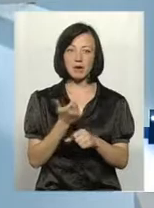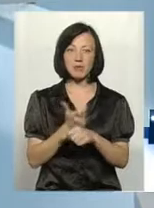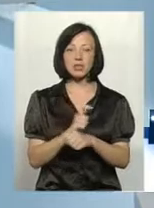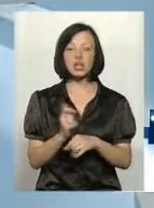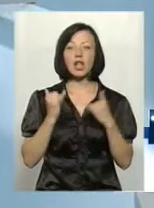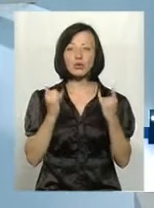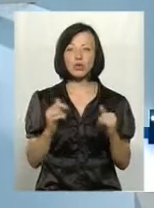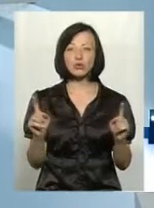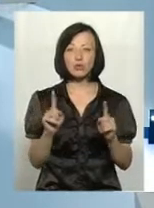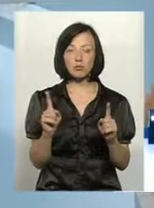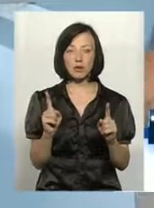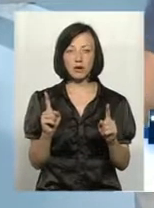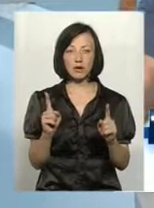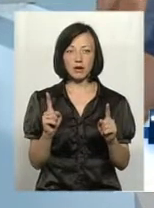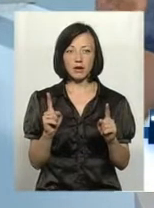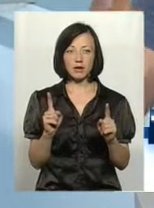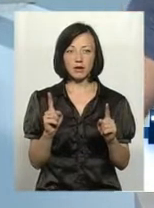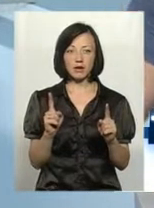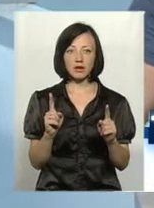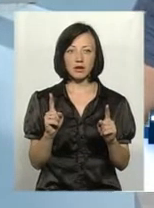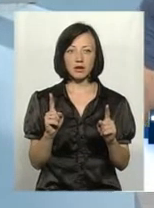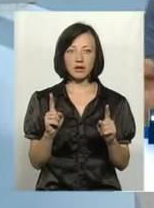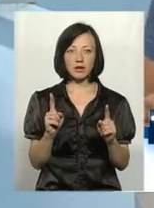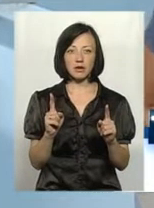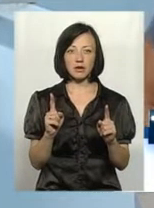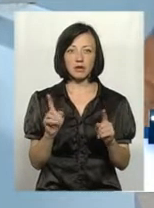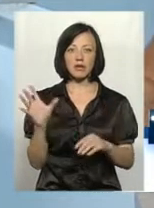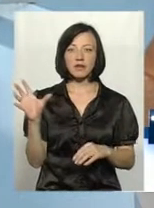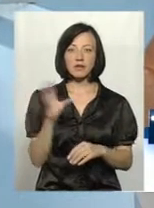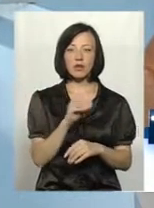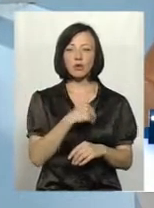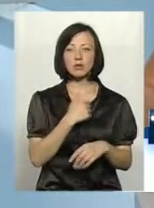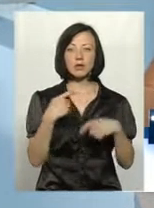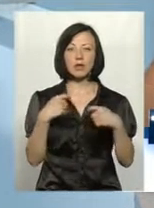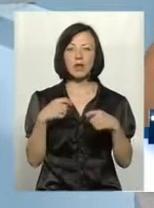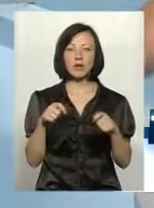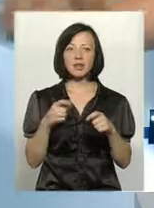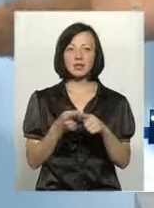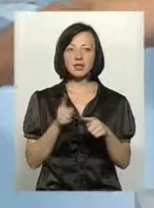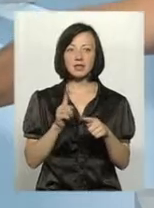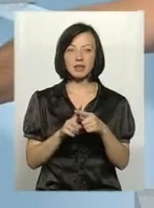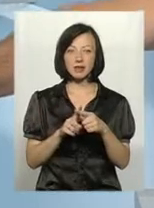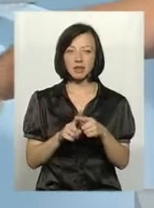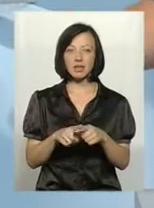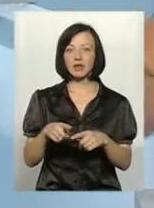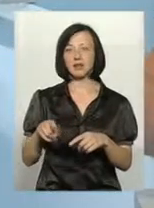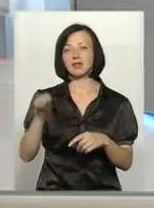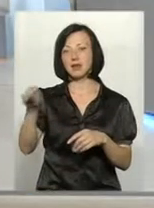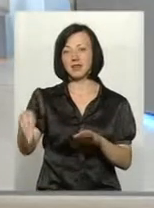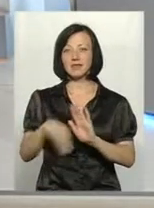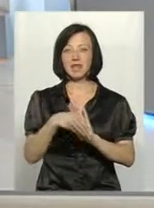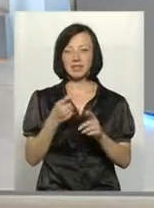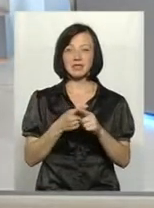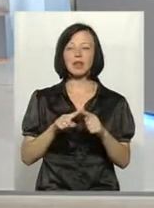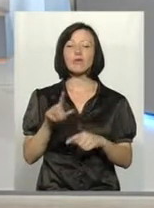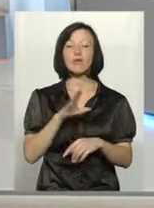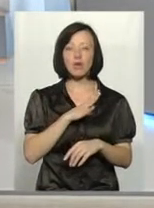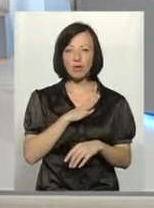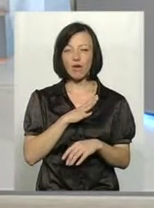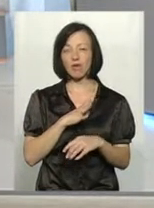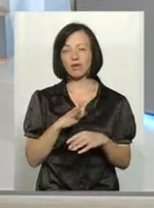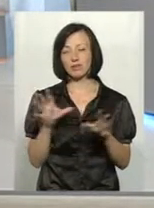того, щоб прийти, знаєте, калітку ставлять, і всі хочуть, хто хоче продати, через ту калітку проходять і лишають дипломати з режима. Це вже було. Це квотування і